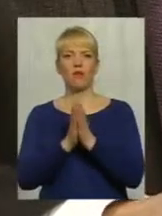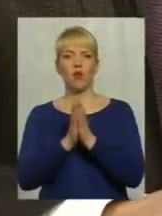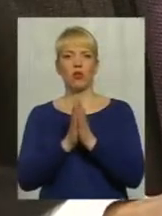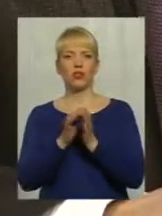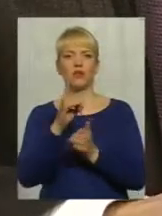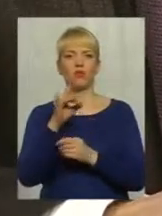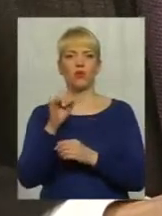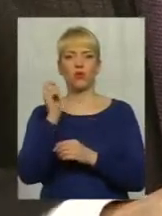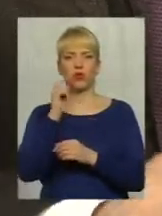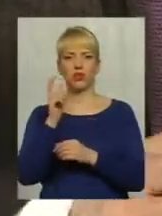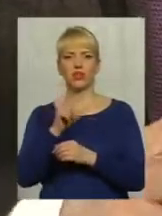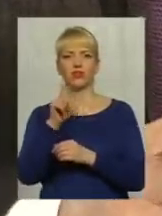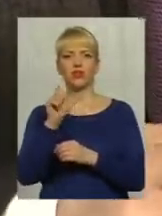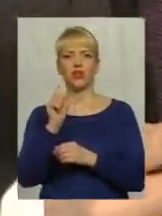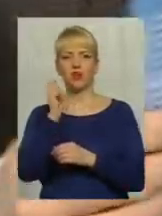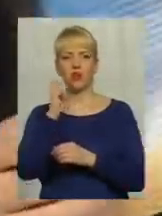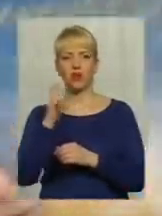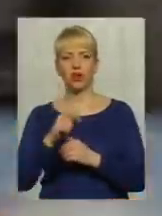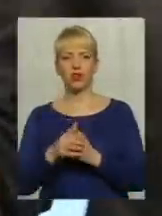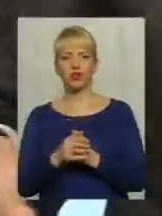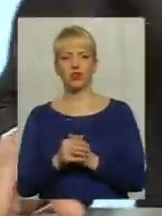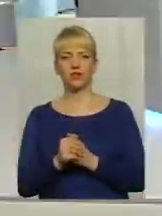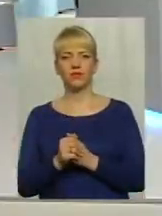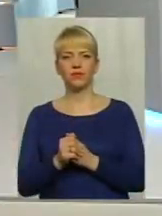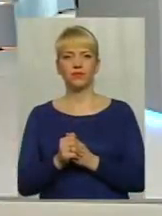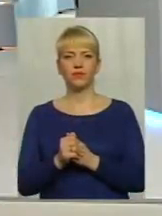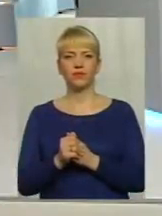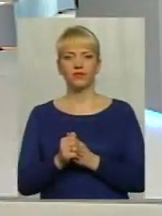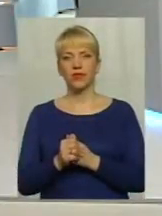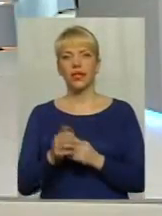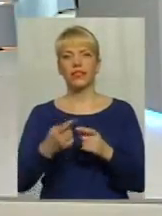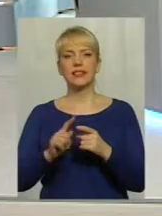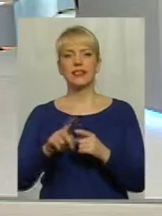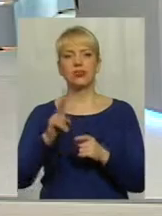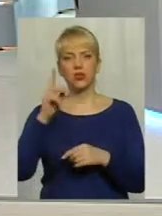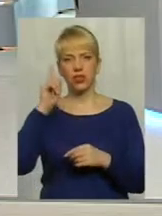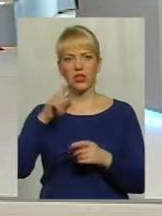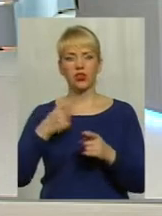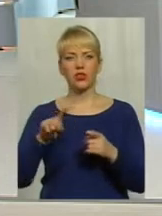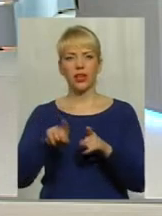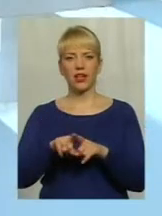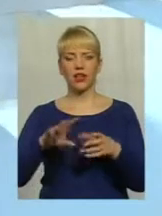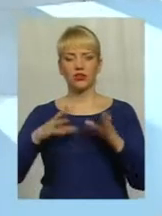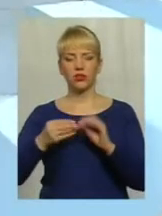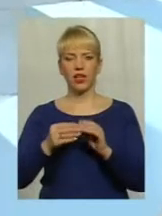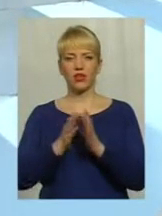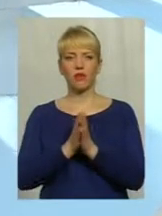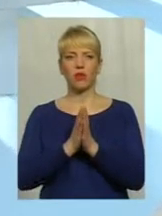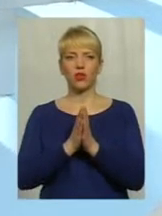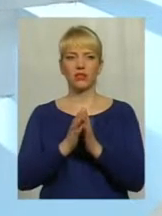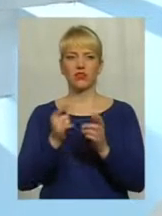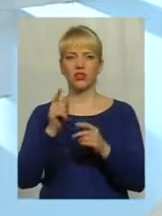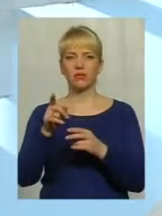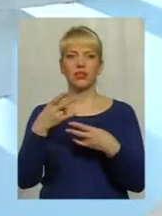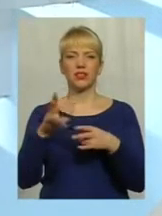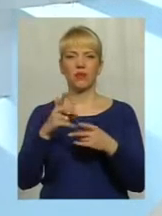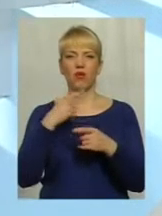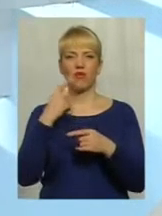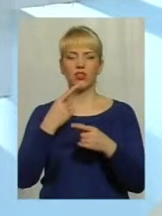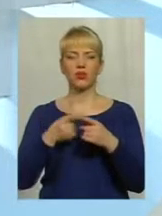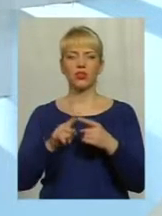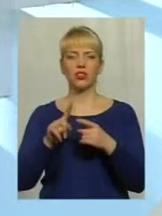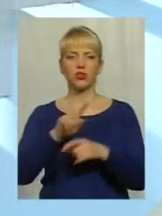Україну, за Україну. І, ну, ті, хто знають, що таке результат молитви, то їм не треба говорити про те,